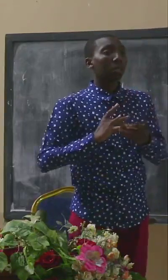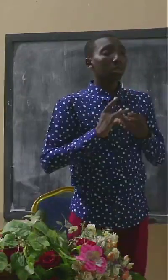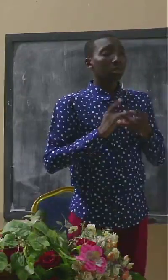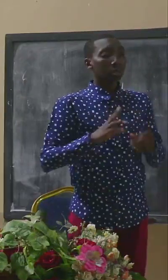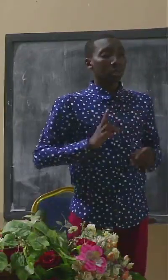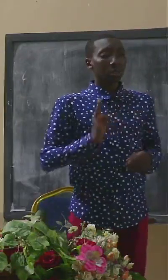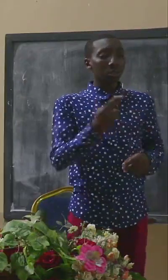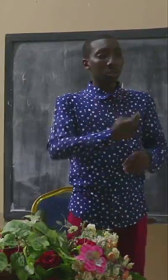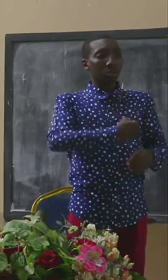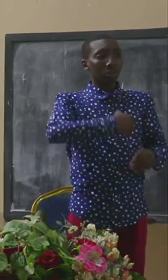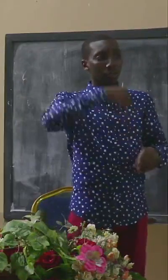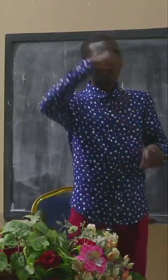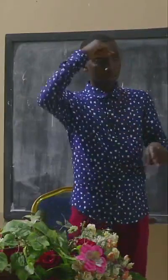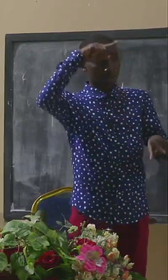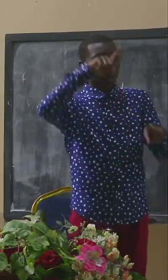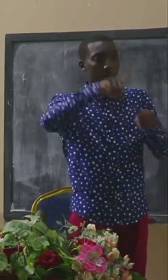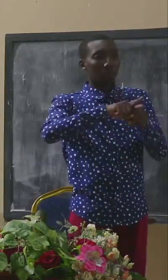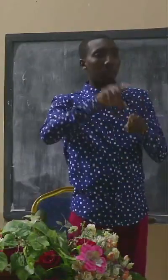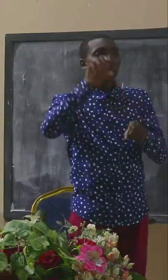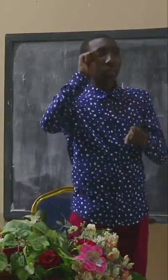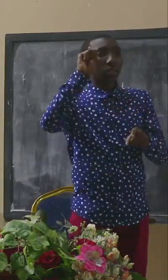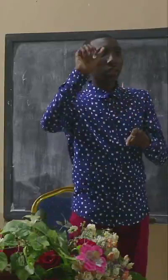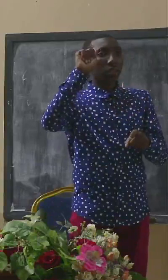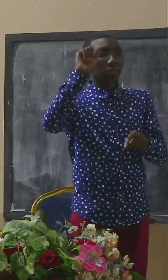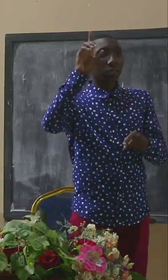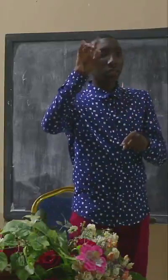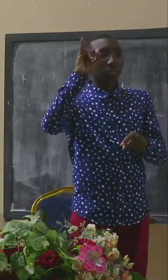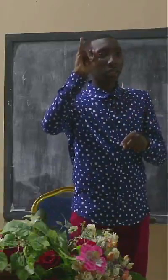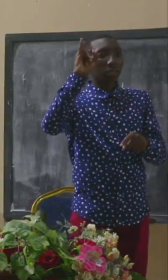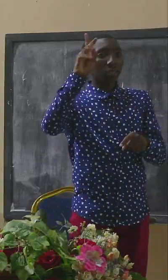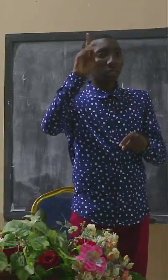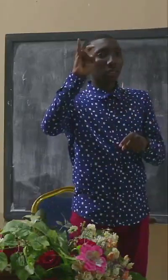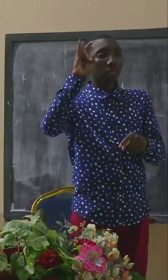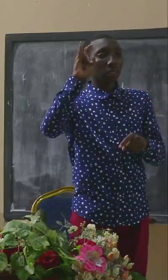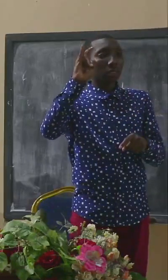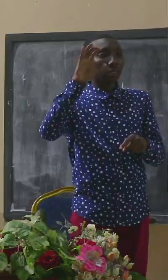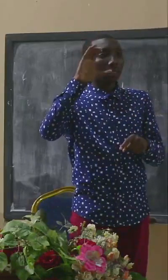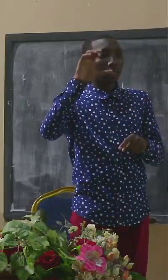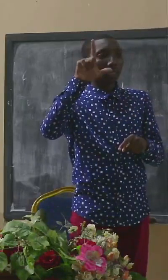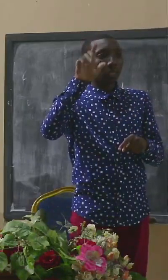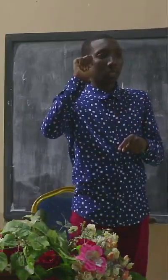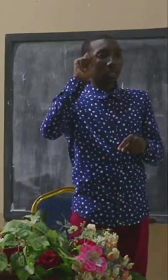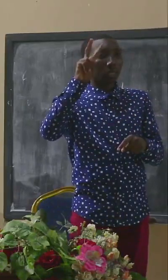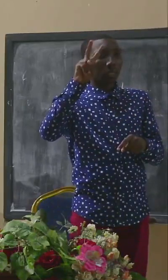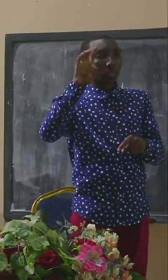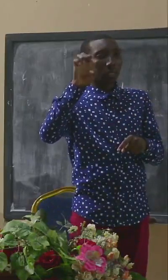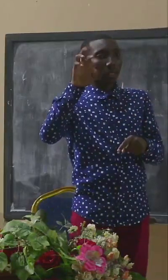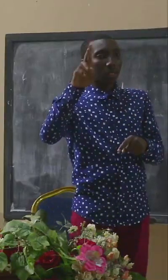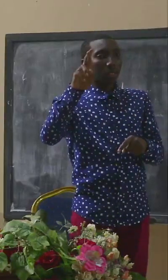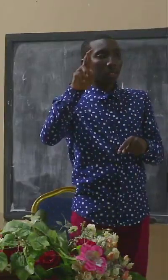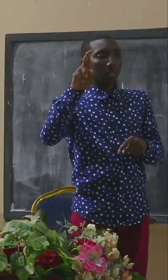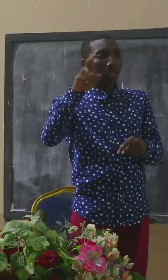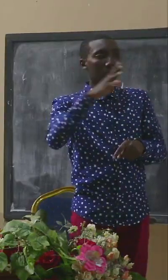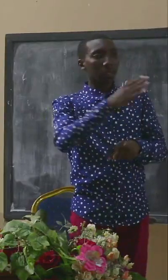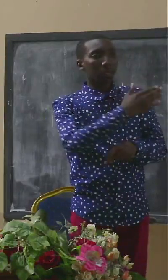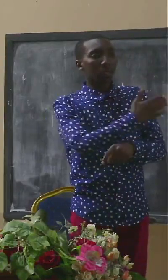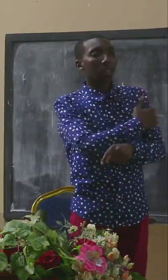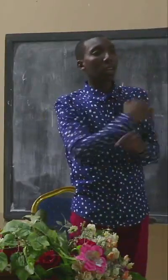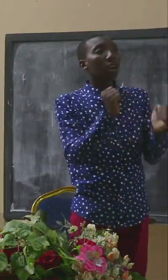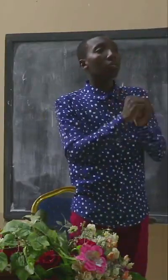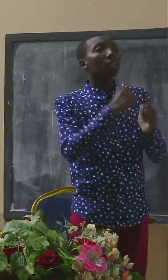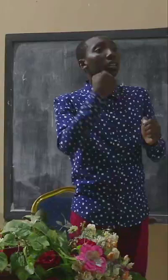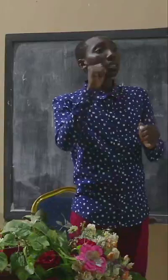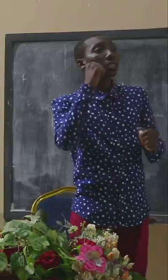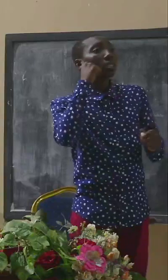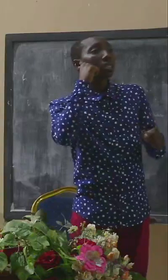ndugu yetu Sadiki Claver. Recevons les salutations de notre frère Sadiki Claver. Na ya mke wake